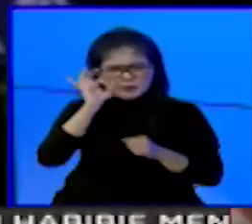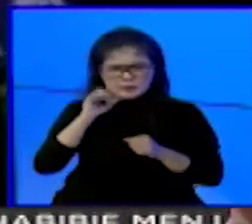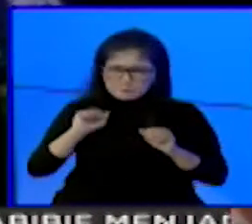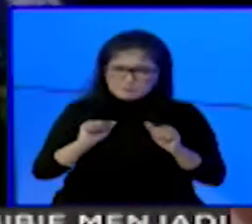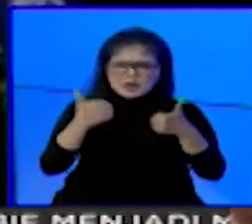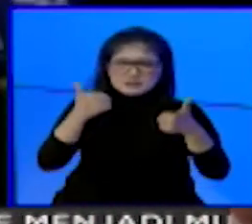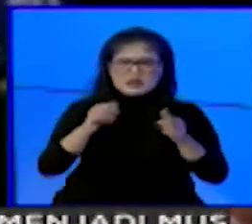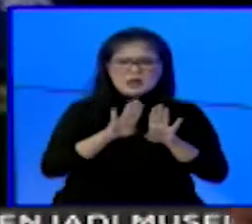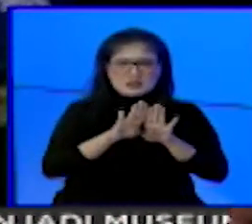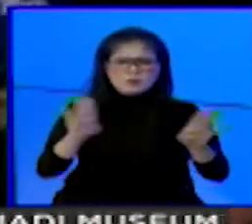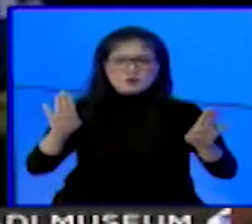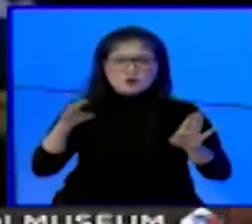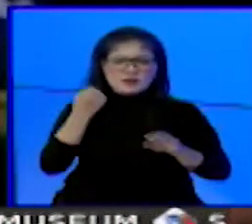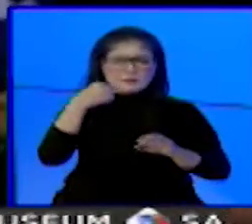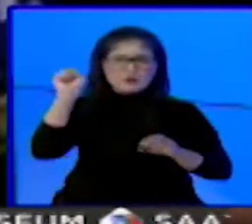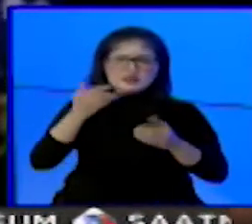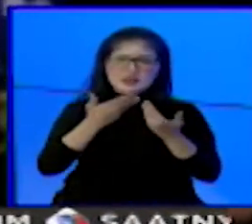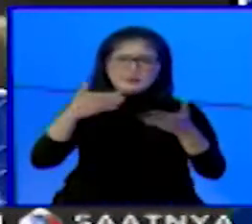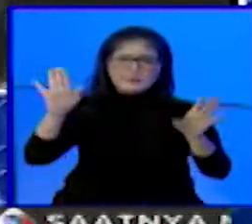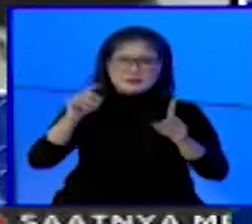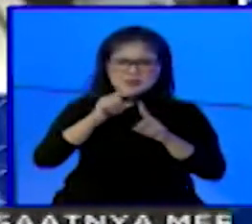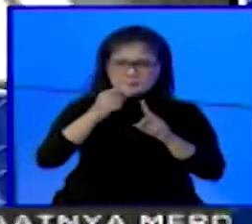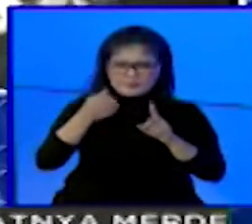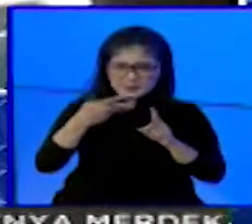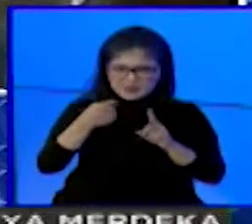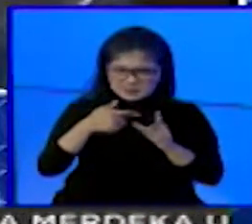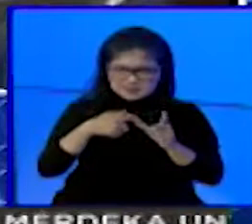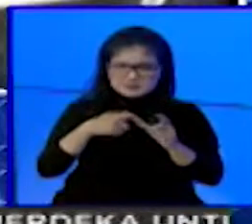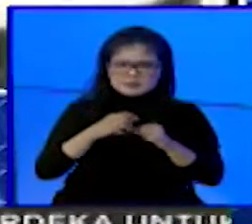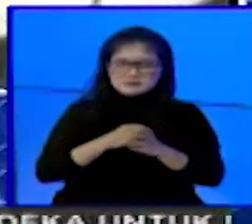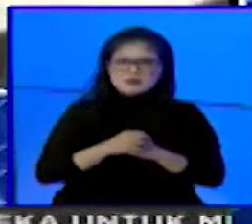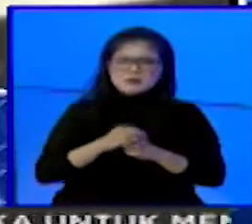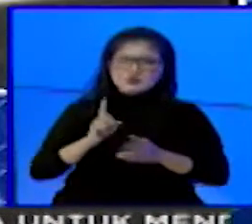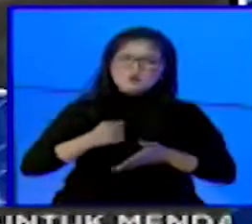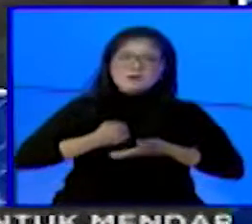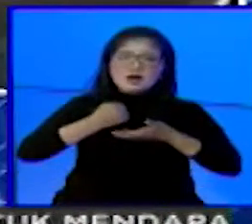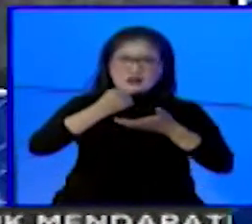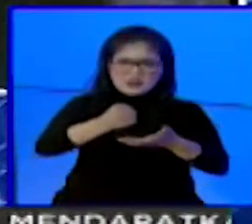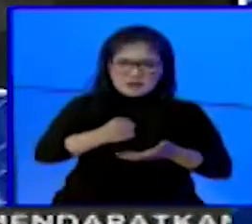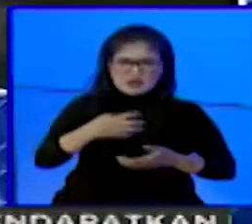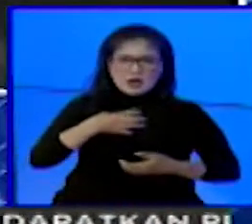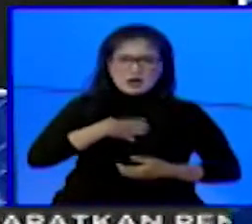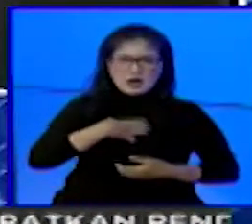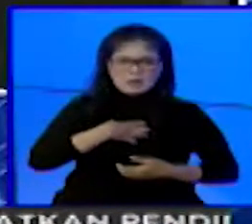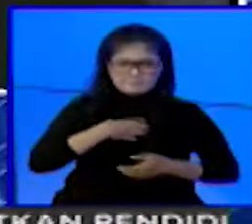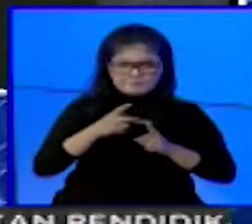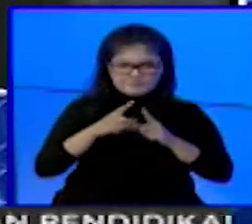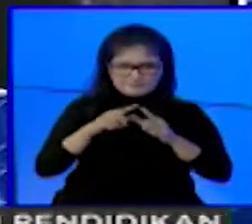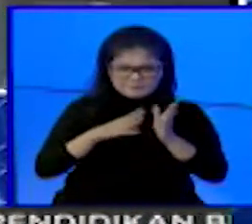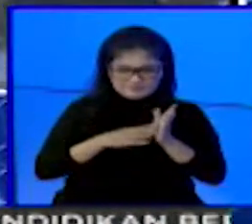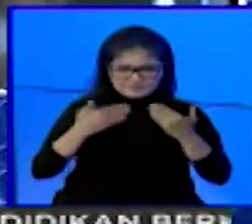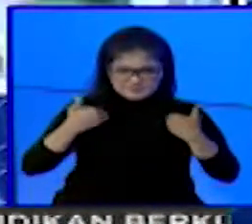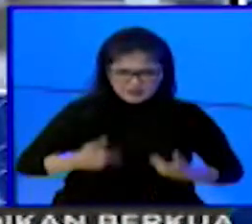pintu demokrasi, kebebasan pers dibuka, ya kan, penghargaan pada hak asasi manusia itu semakin